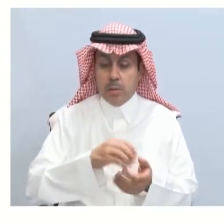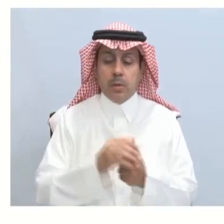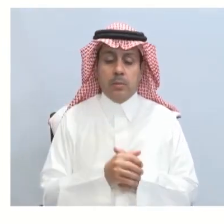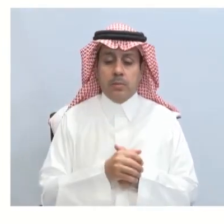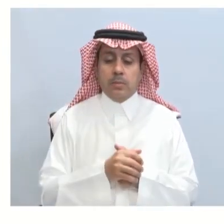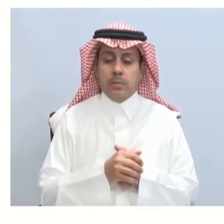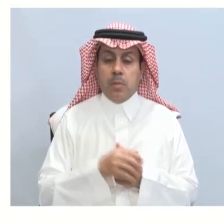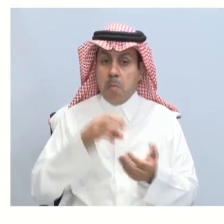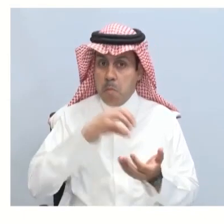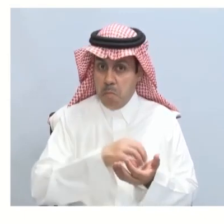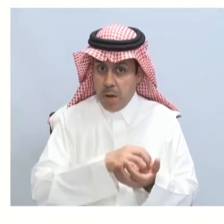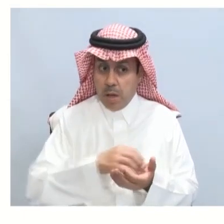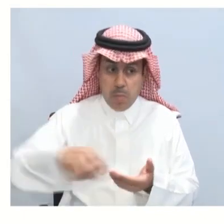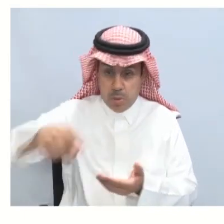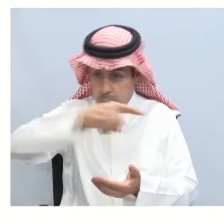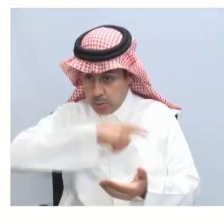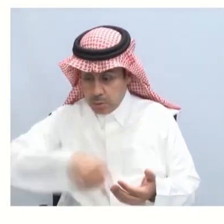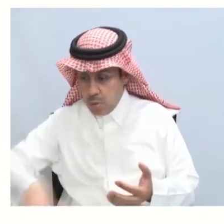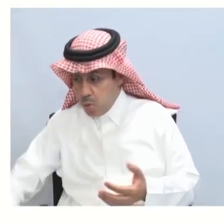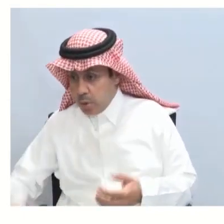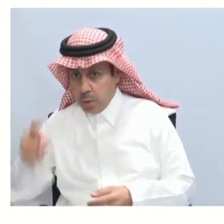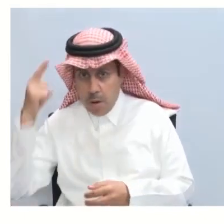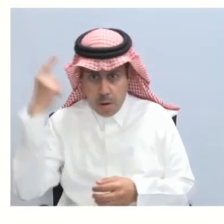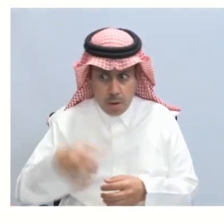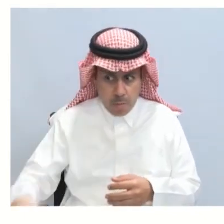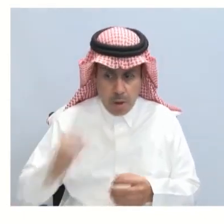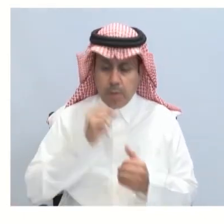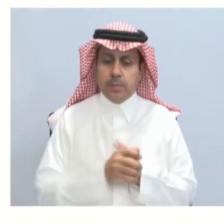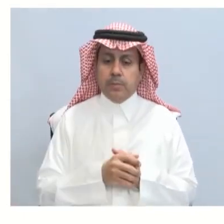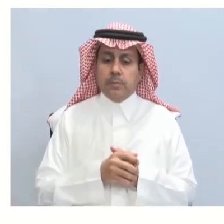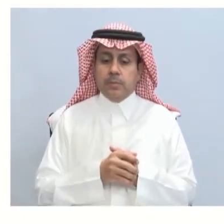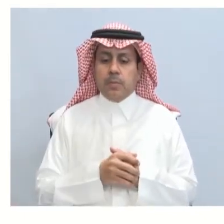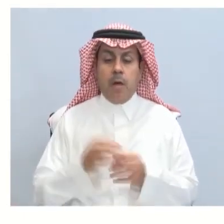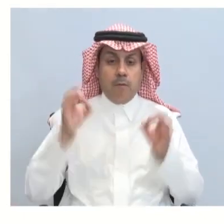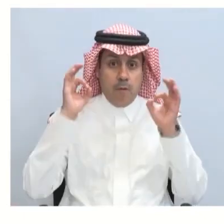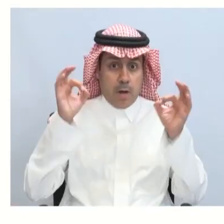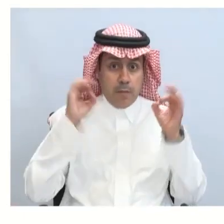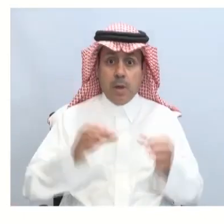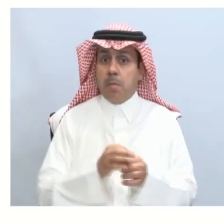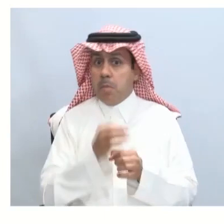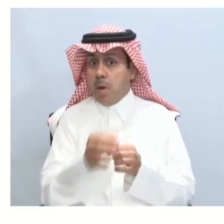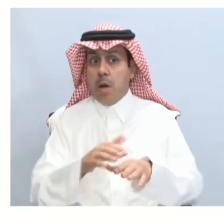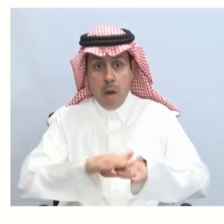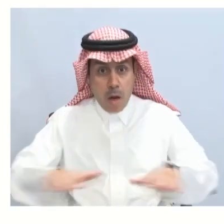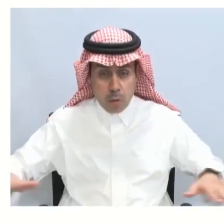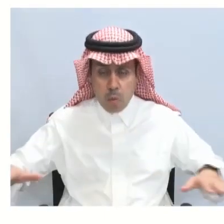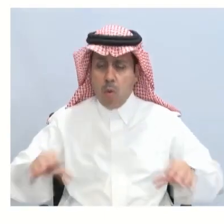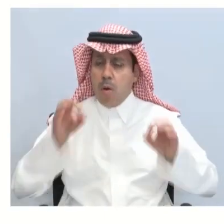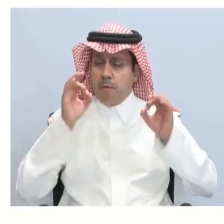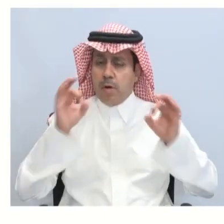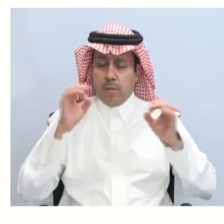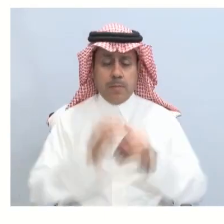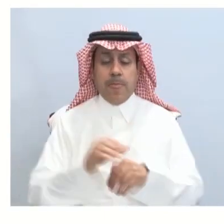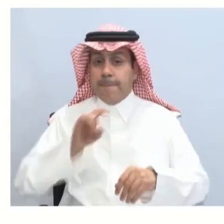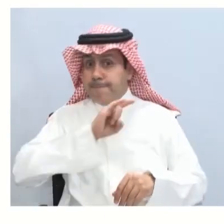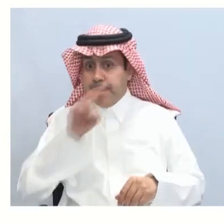تعالى وقد خص الله تعالى بخصائص كثيره فضله على بقاع الارض كلها من ذلك انه لا